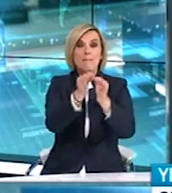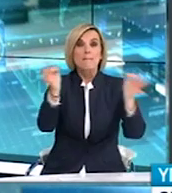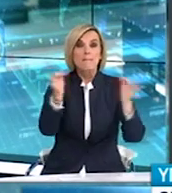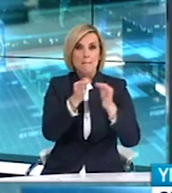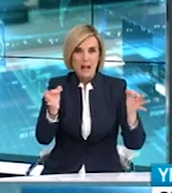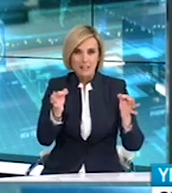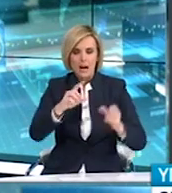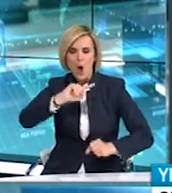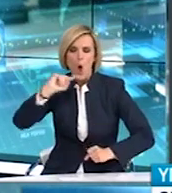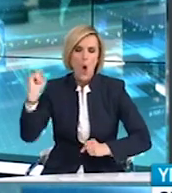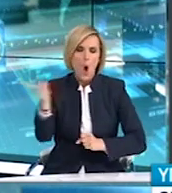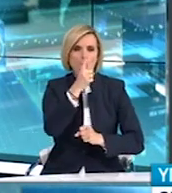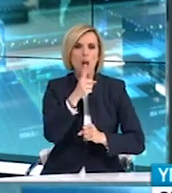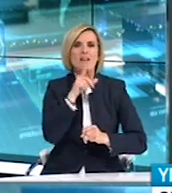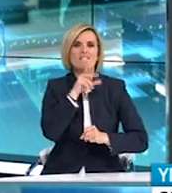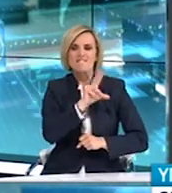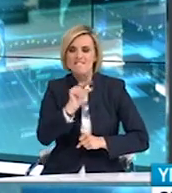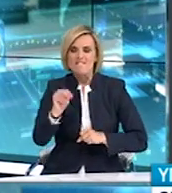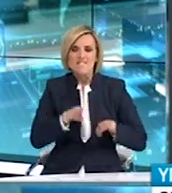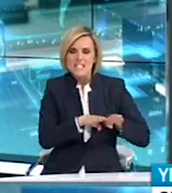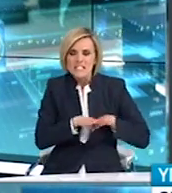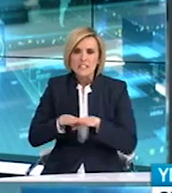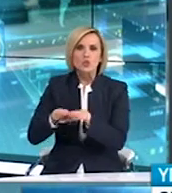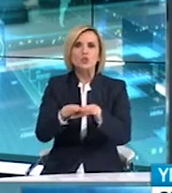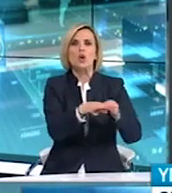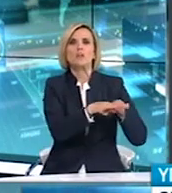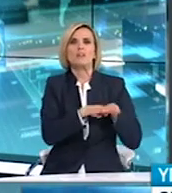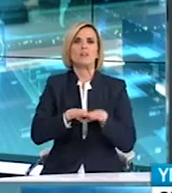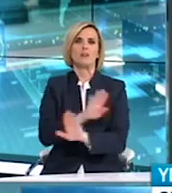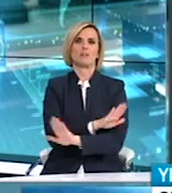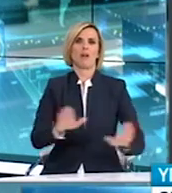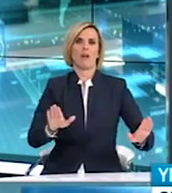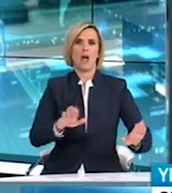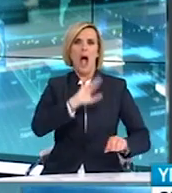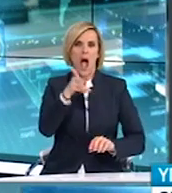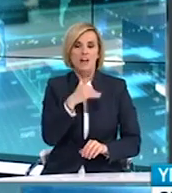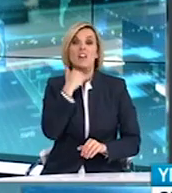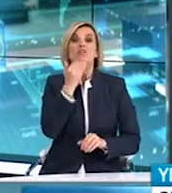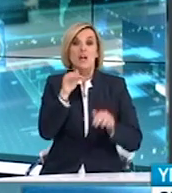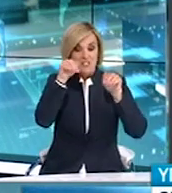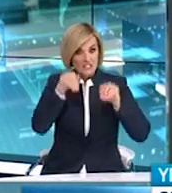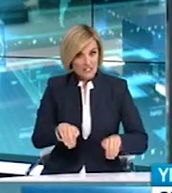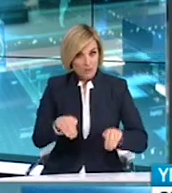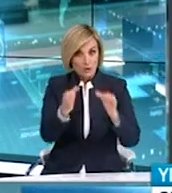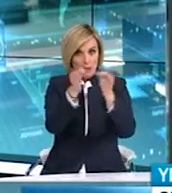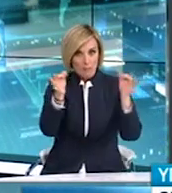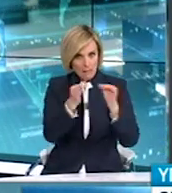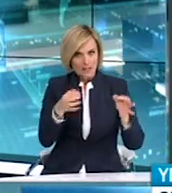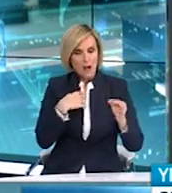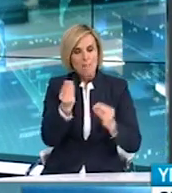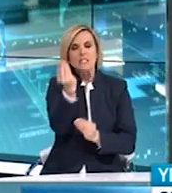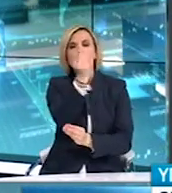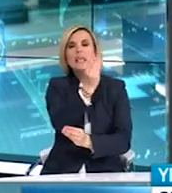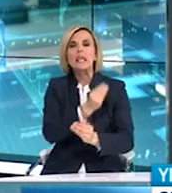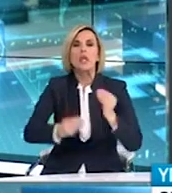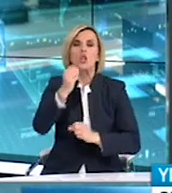κάνουμε σε κανέναν. Και στην περίπτωση που παρατηρηθεί ευρύτερα μη συμμόρφωση στις οδηγίες του Υπουργείου Ανάπτυξης, τότε όλα τα μέτρα είναι στο τραπέζι.